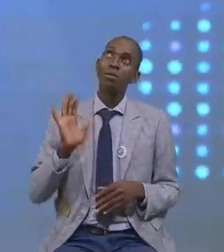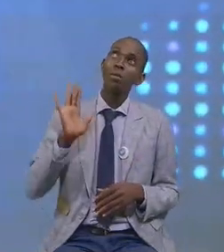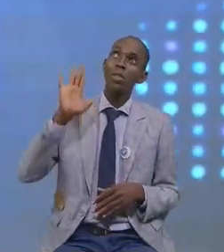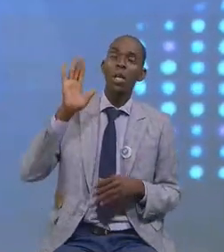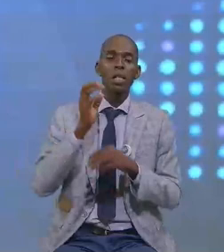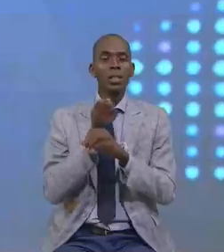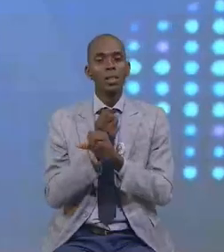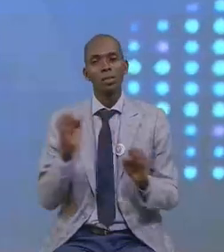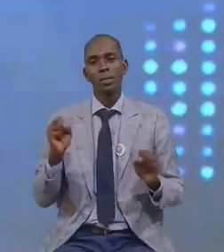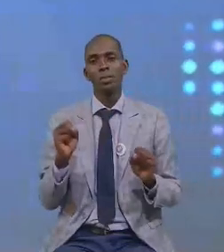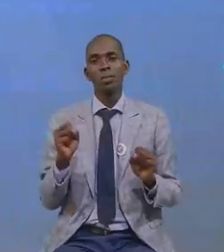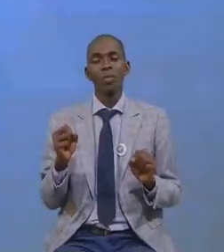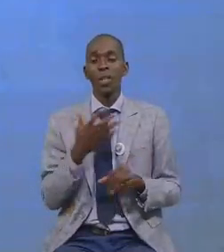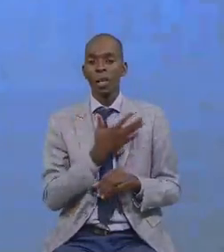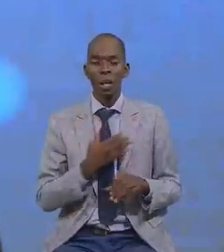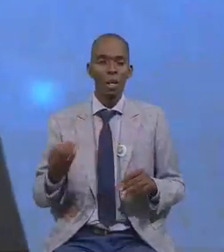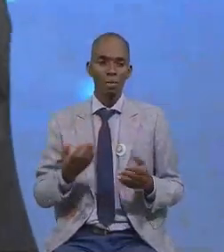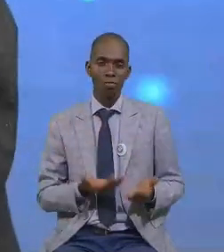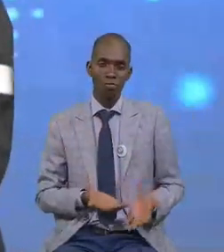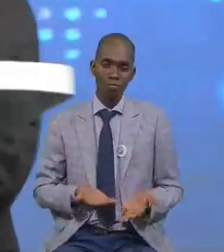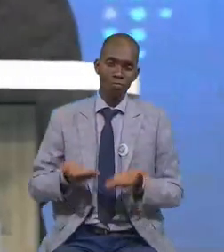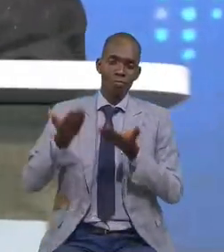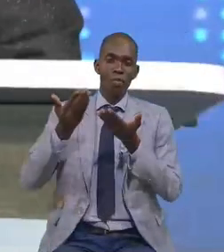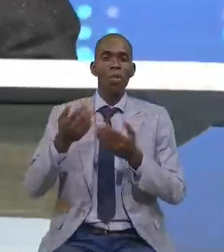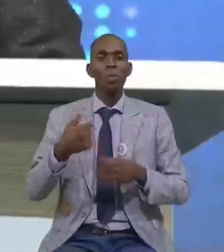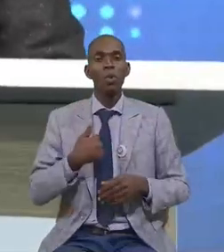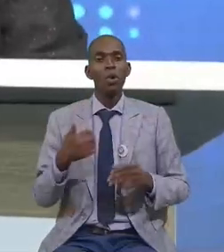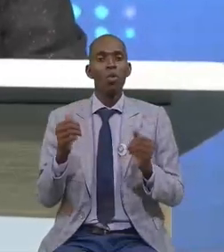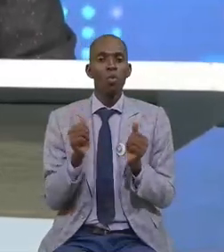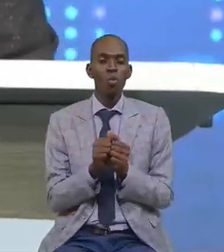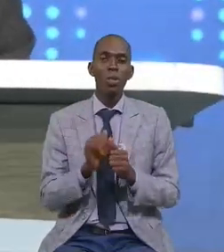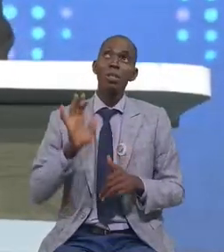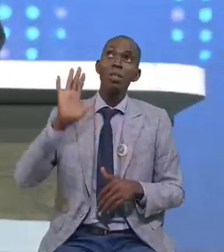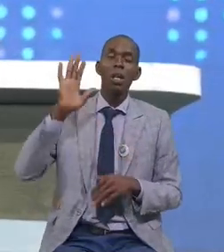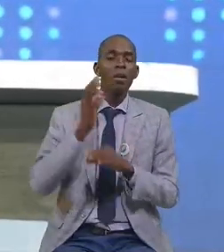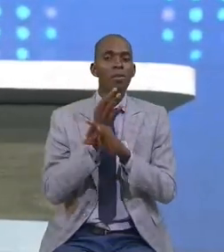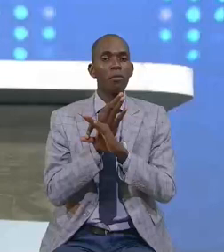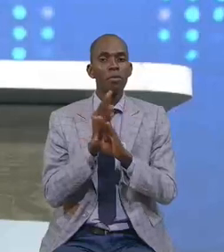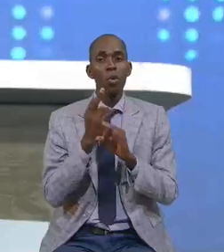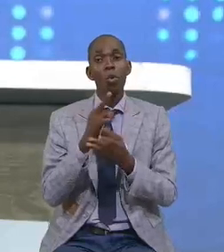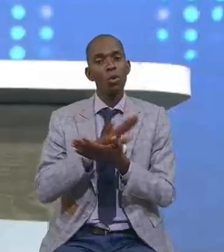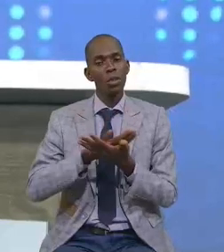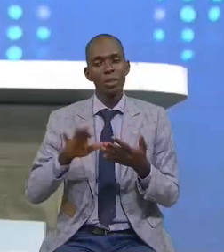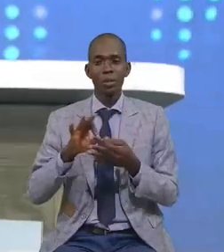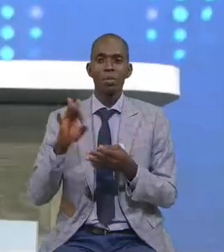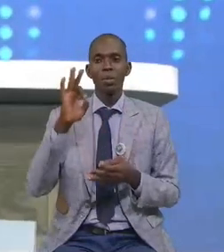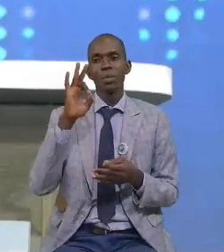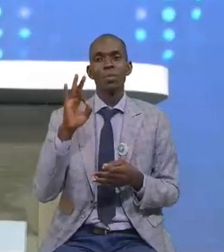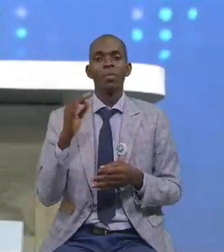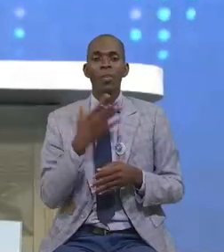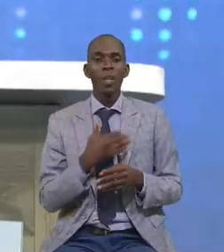salut et qu'un esprit de bonne volonté me soutienne.